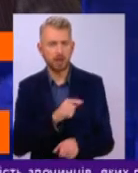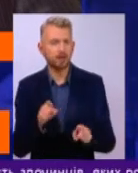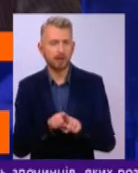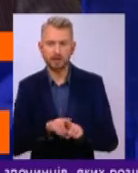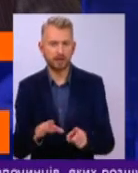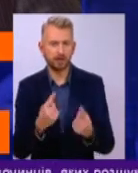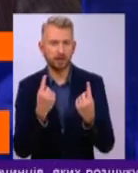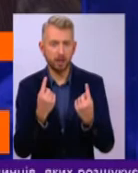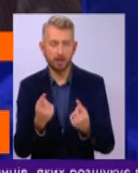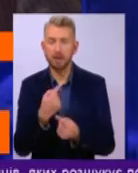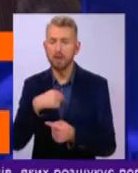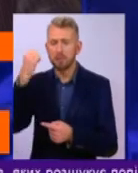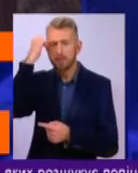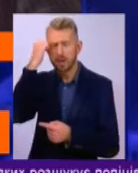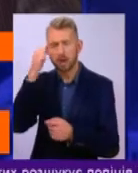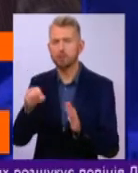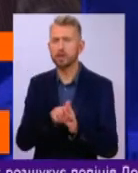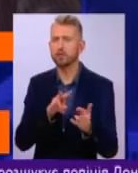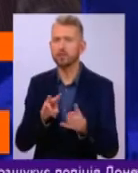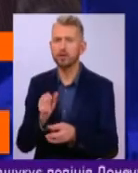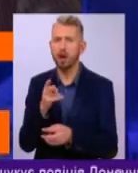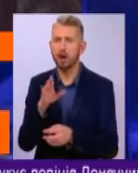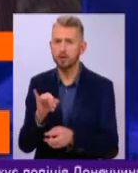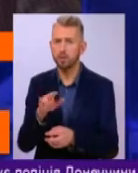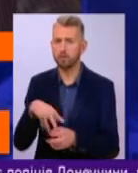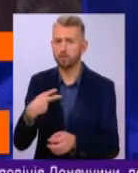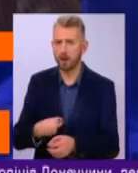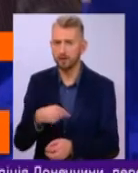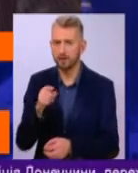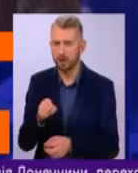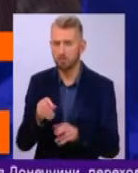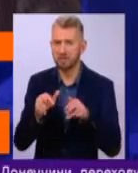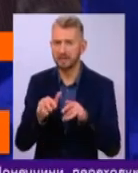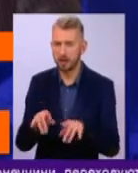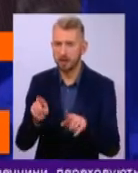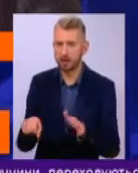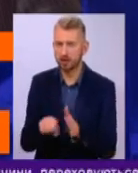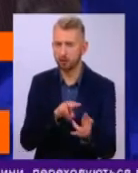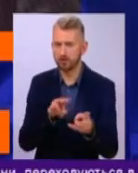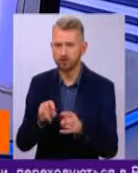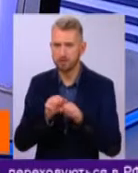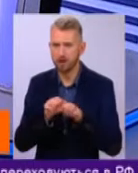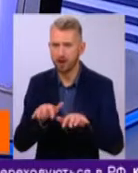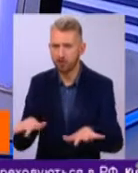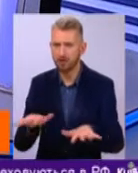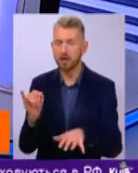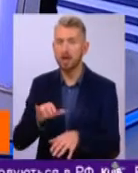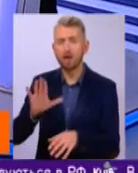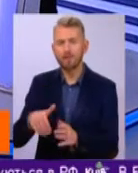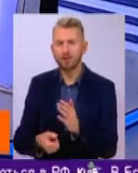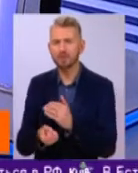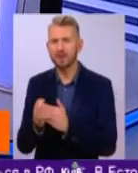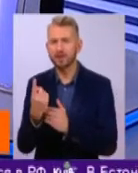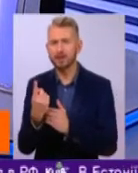великі. Ну, ми пам'ятаємо терористичні акти у Франції, там діяла теж терористична мережа, і потім